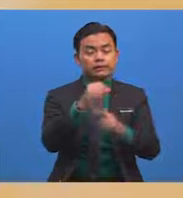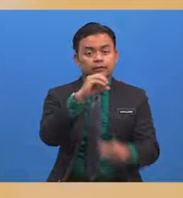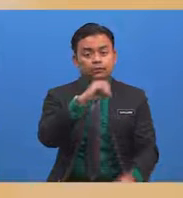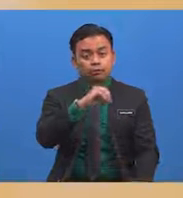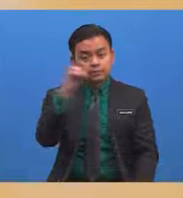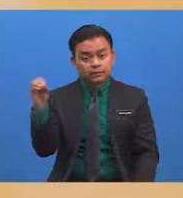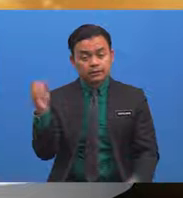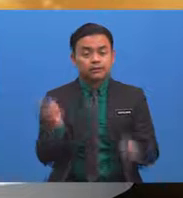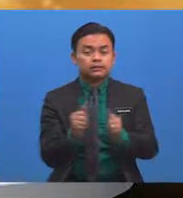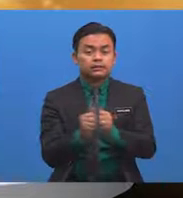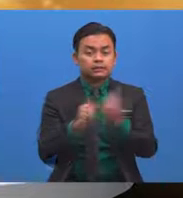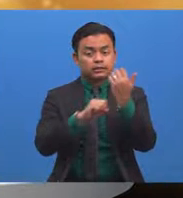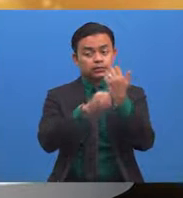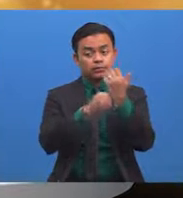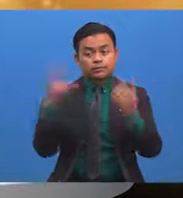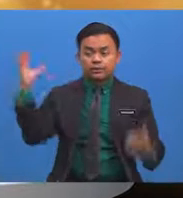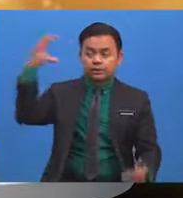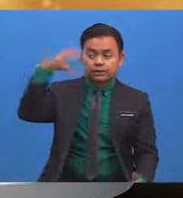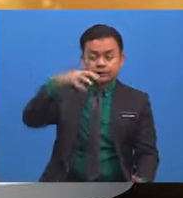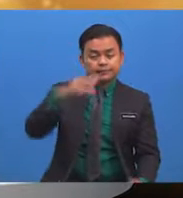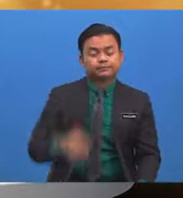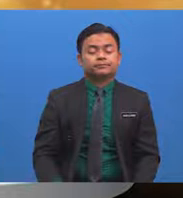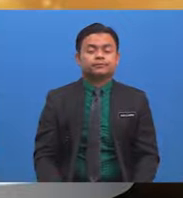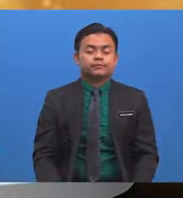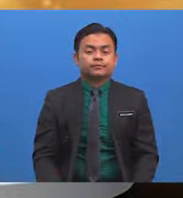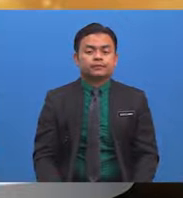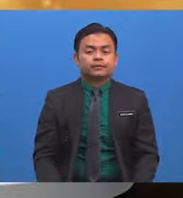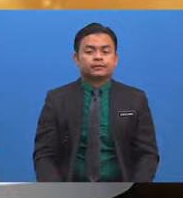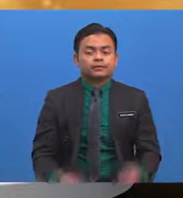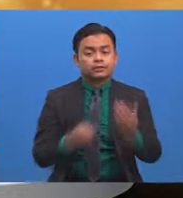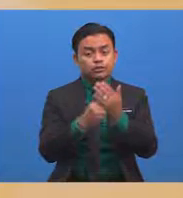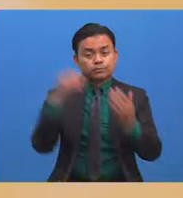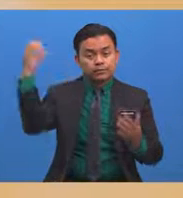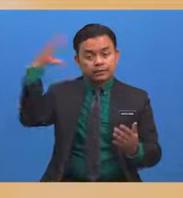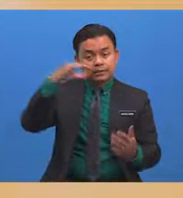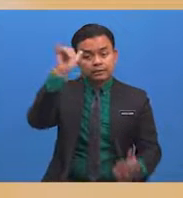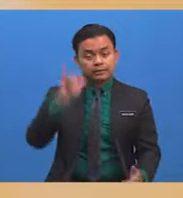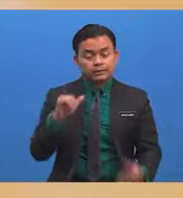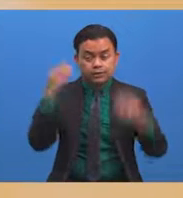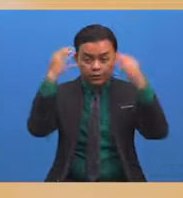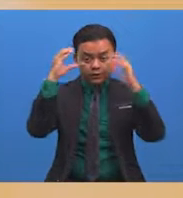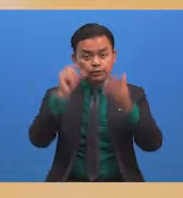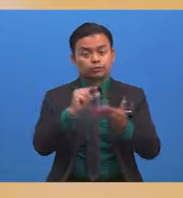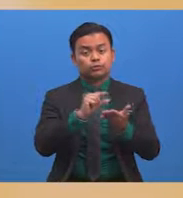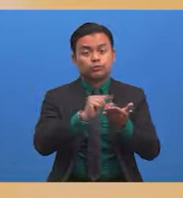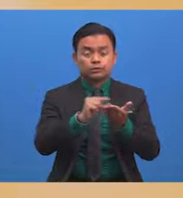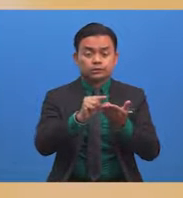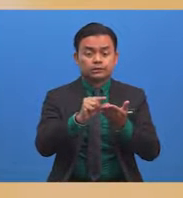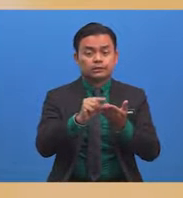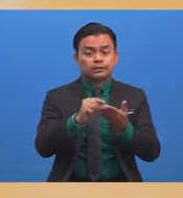cahaya. Sumber cahaya yang cikgu gunakan adalah lampu suluh. Apabila